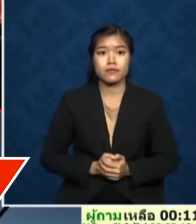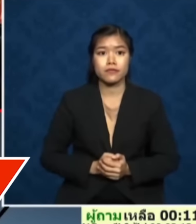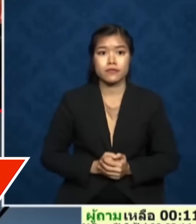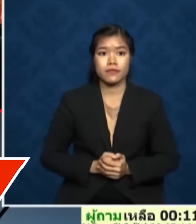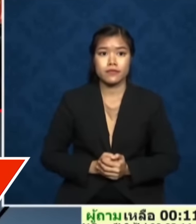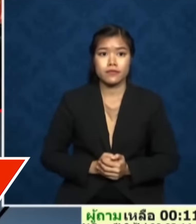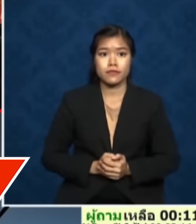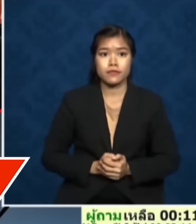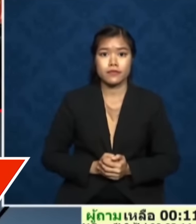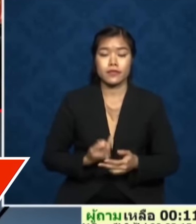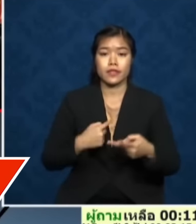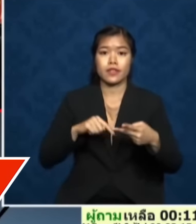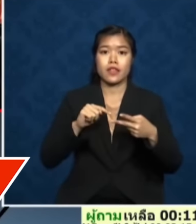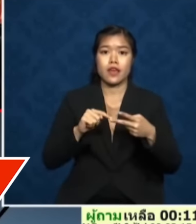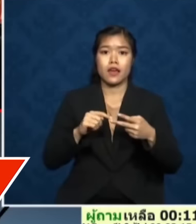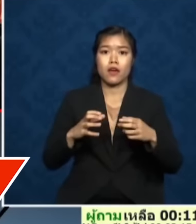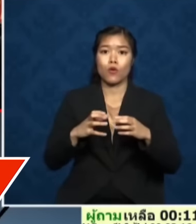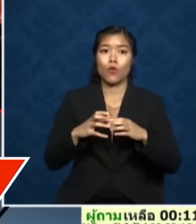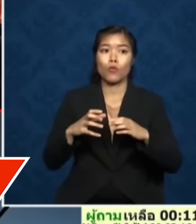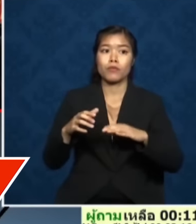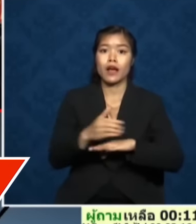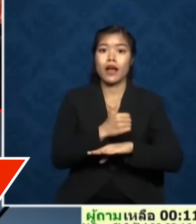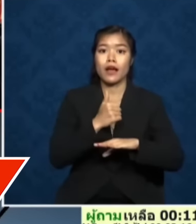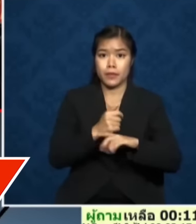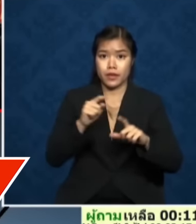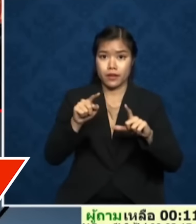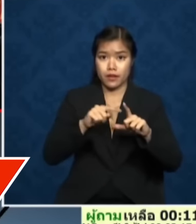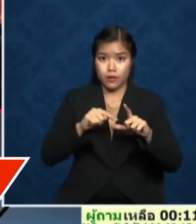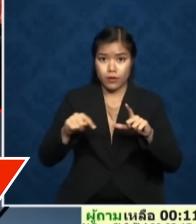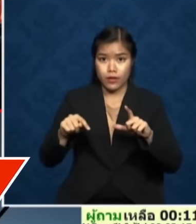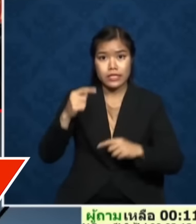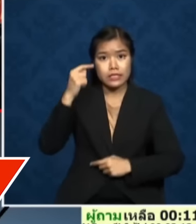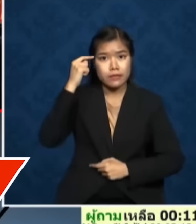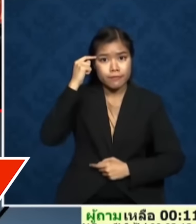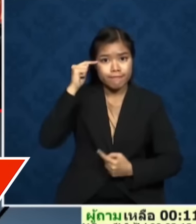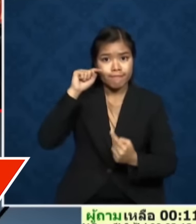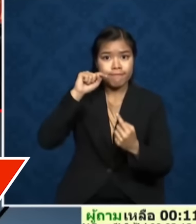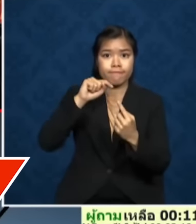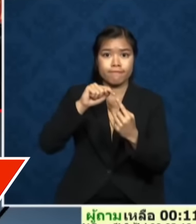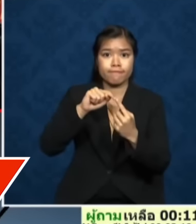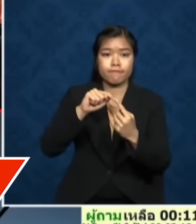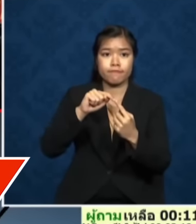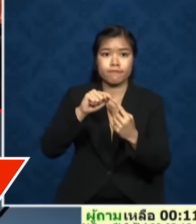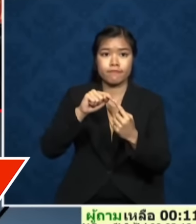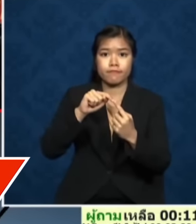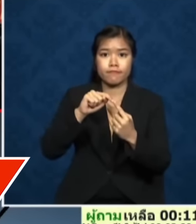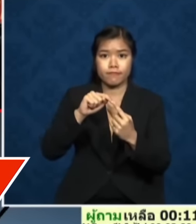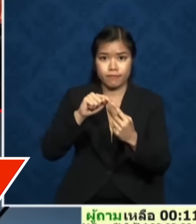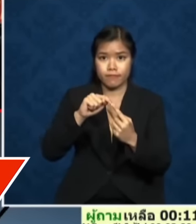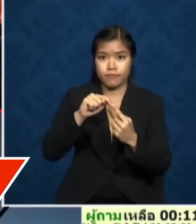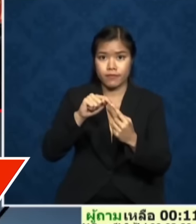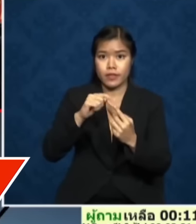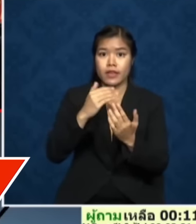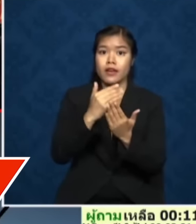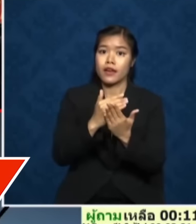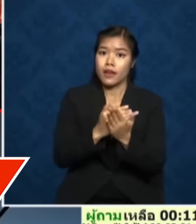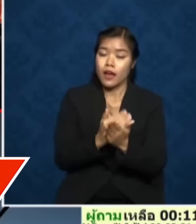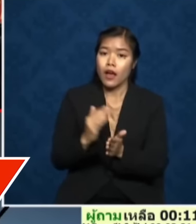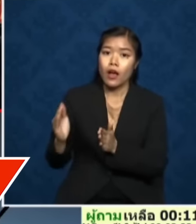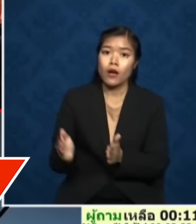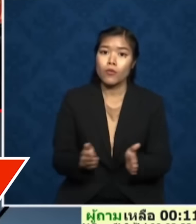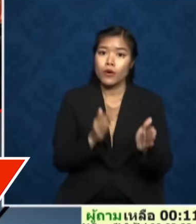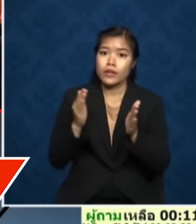ผมเองพรรคก้าวไกลเองเราคาดหวังว่ากระบวนการจัดทำรัฐธรรมนูญฉบับใหม่ในครั้งนี้